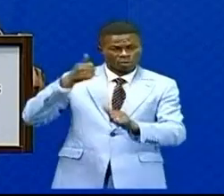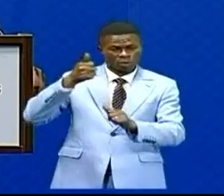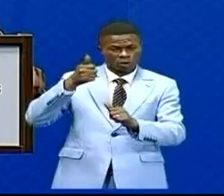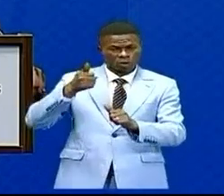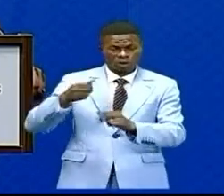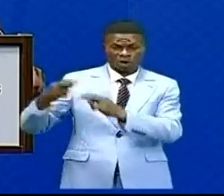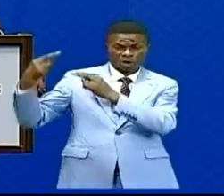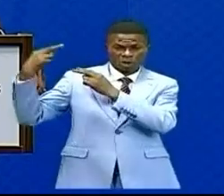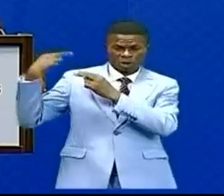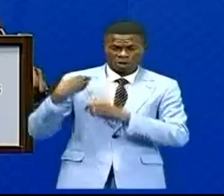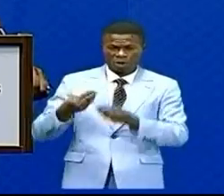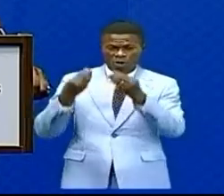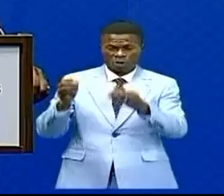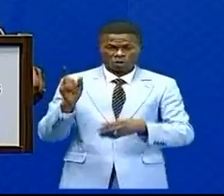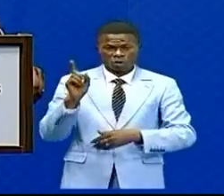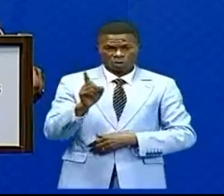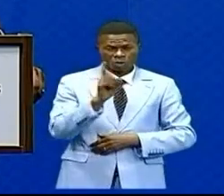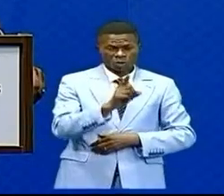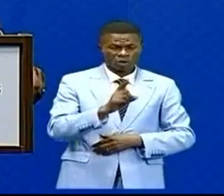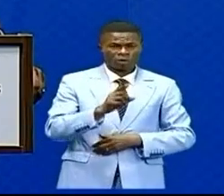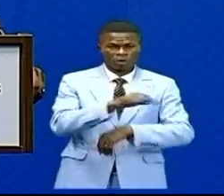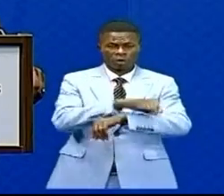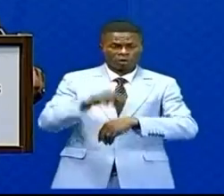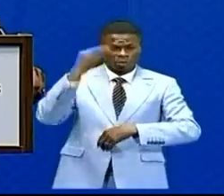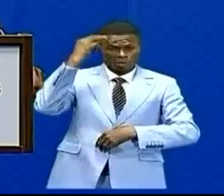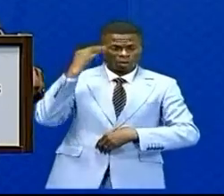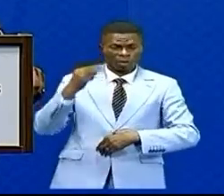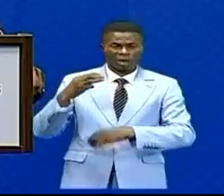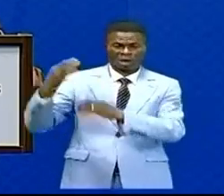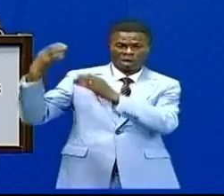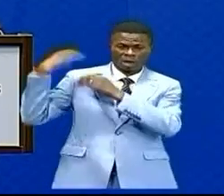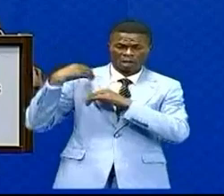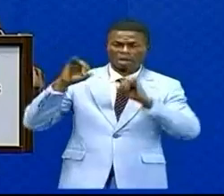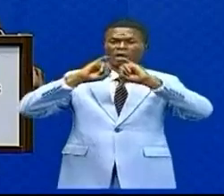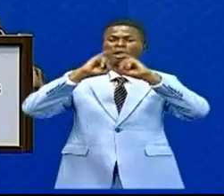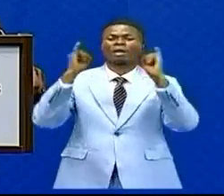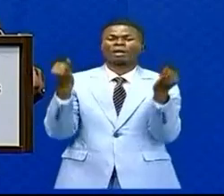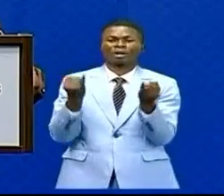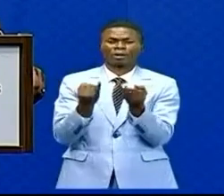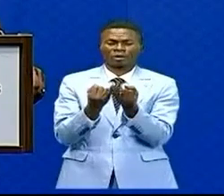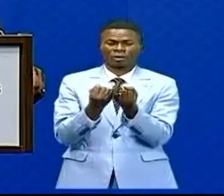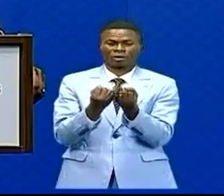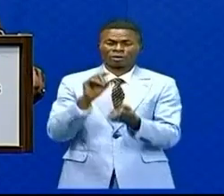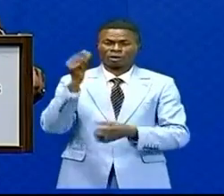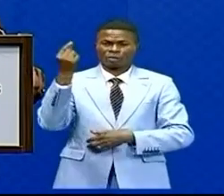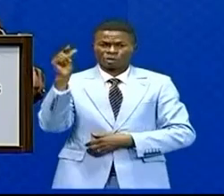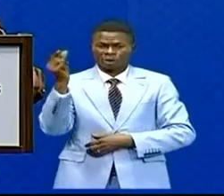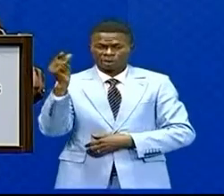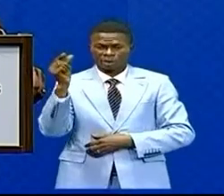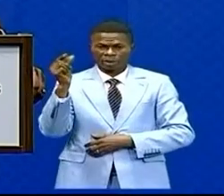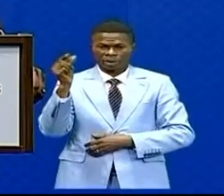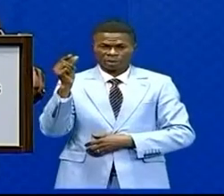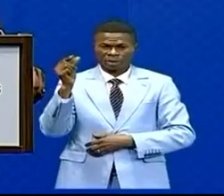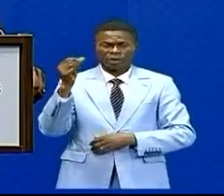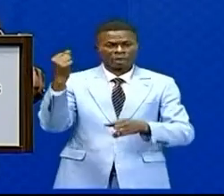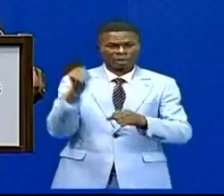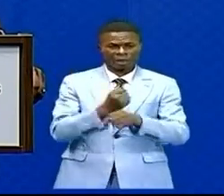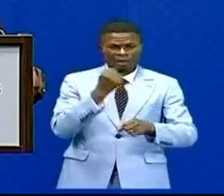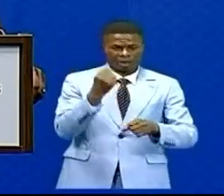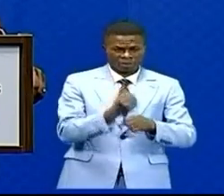attributions ordinaires, les ministères en charge de l'industrie, de mines, du